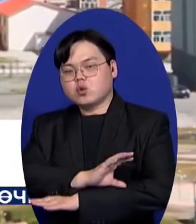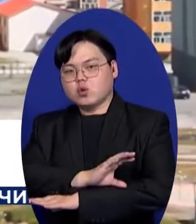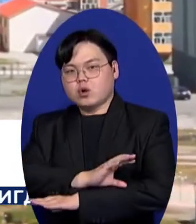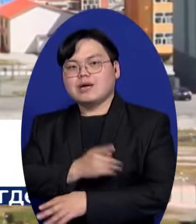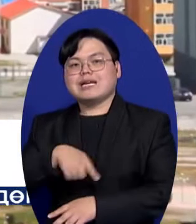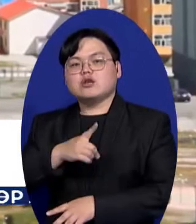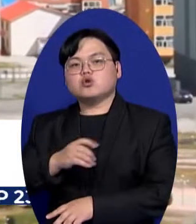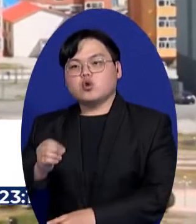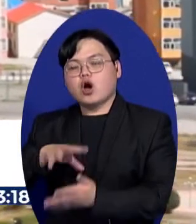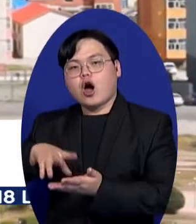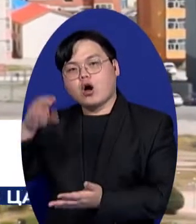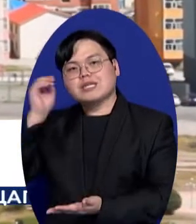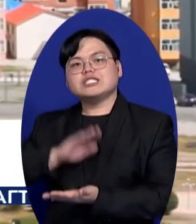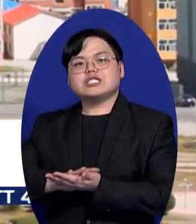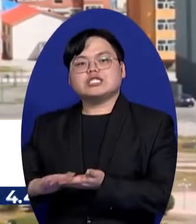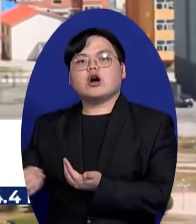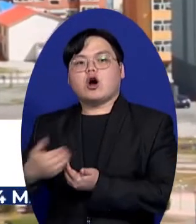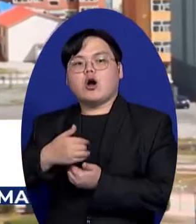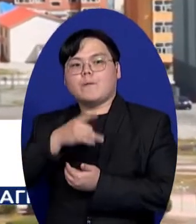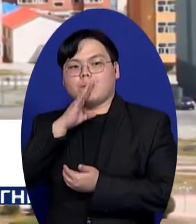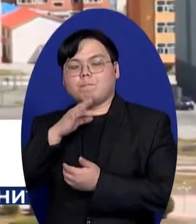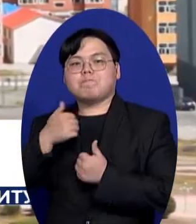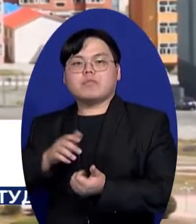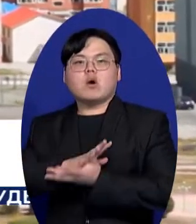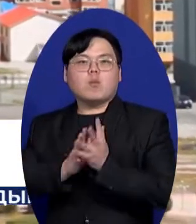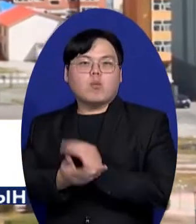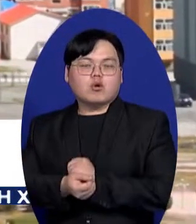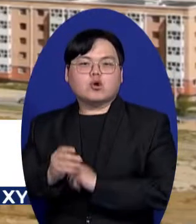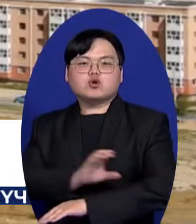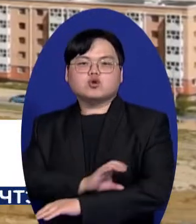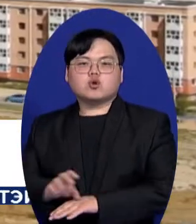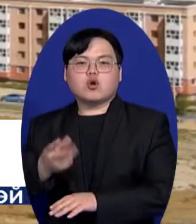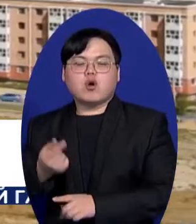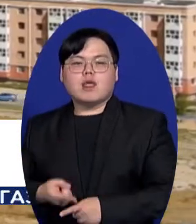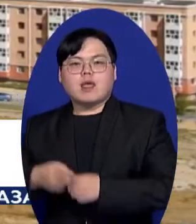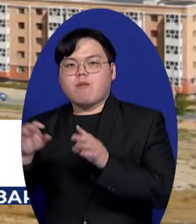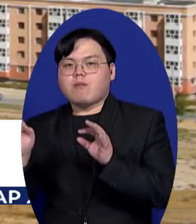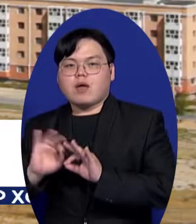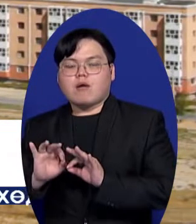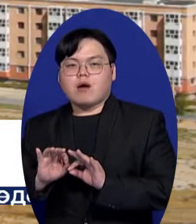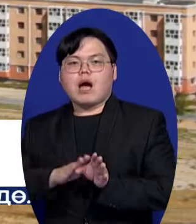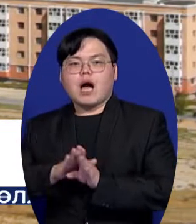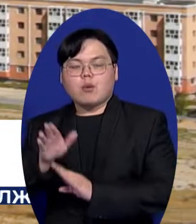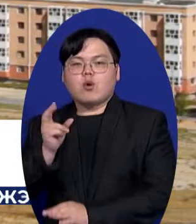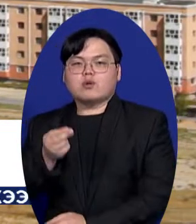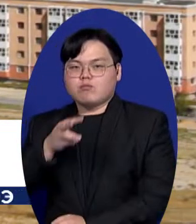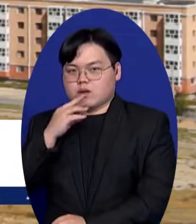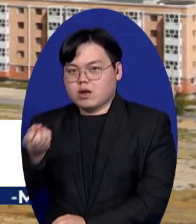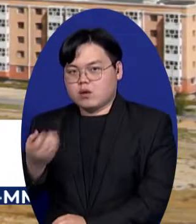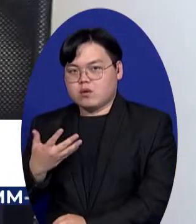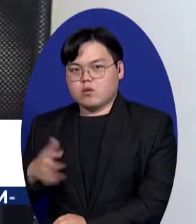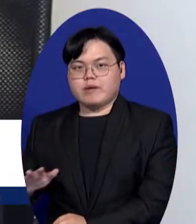жил 100 гаруй оюутан шинээр элсэн суралцахаар болсон. Гэсэн ч сургалтын төлбөрөө нэмэгдүүлээгүй гэдгийг албаны их сурвалж хэлж